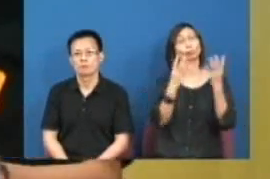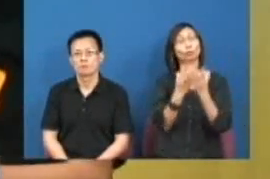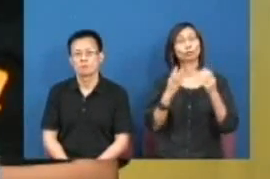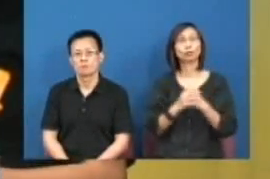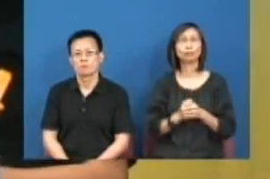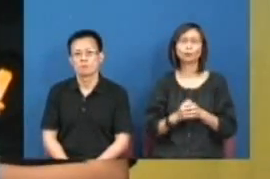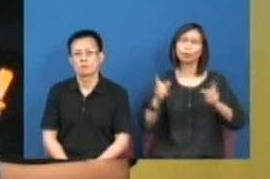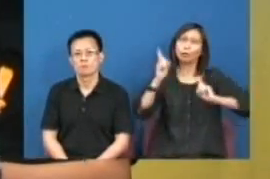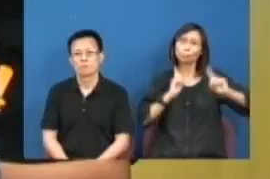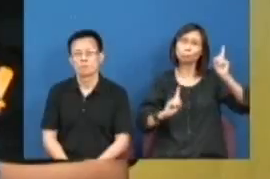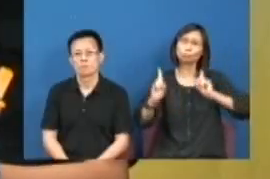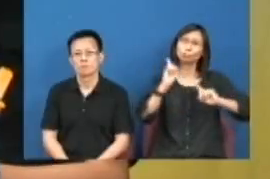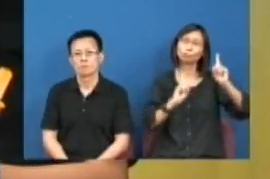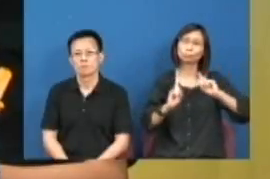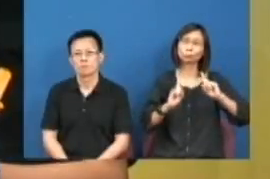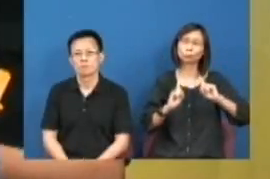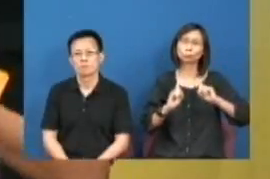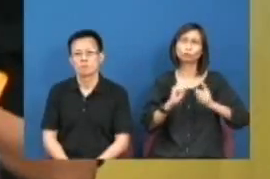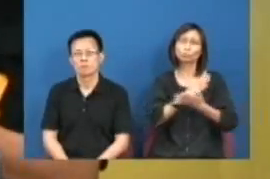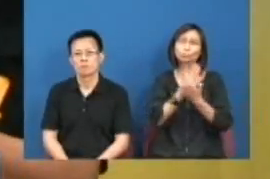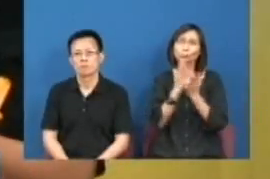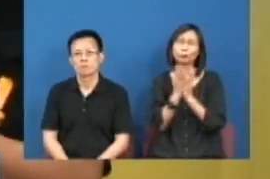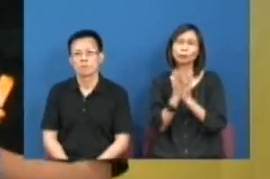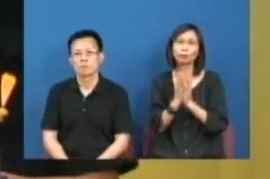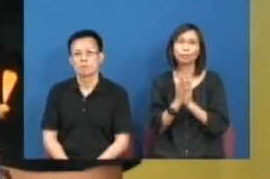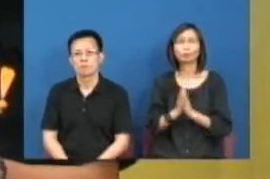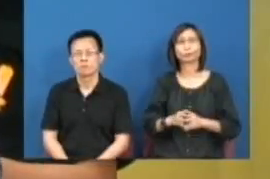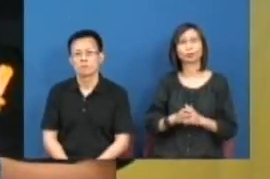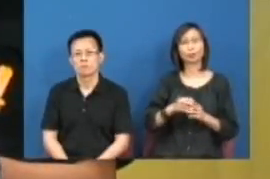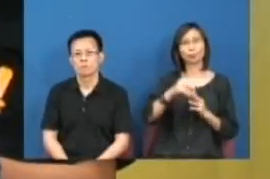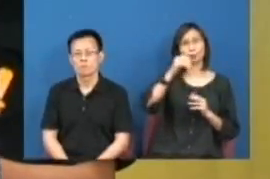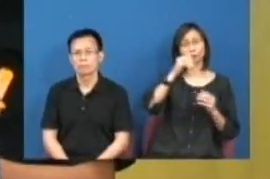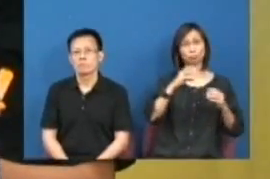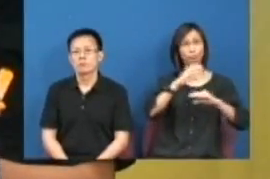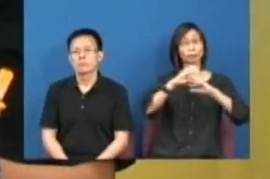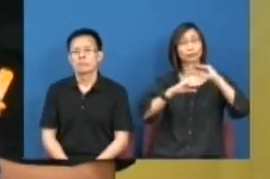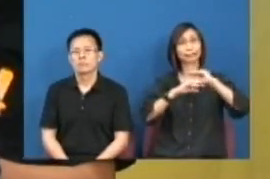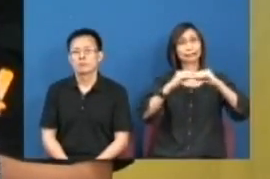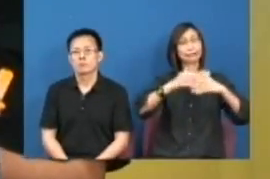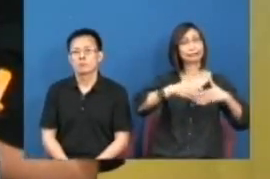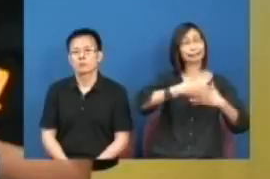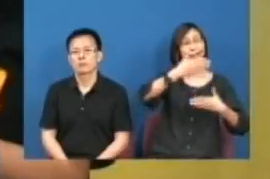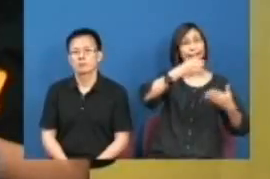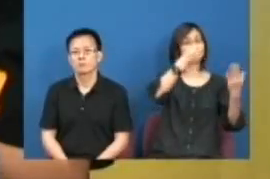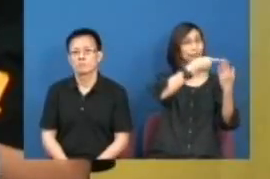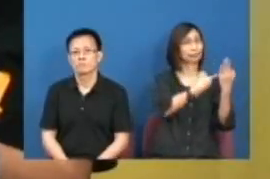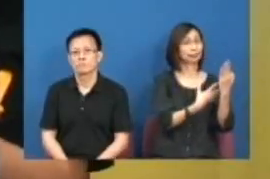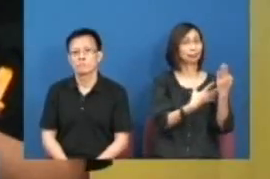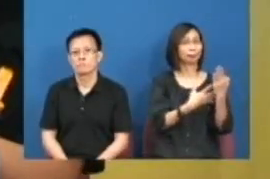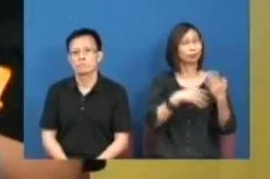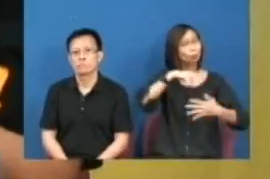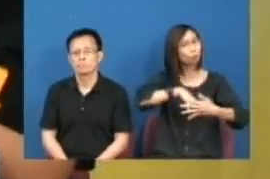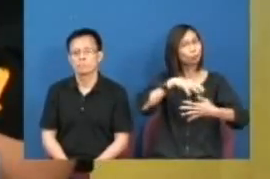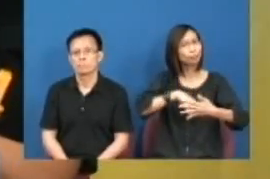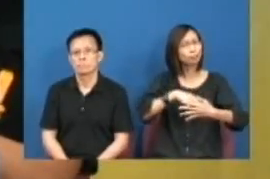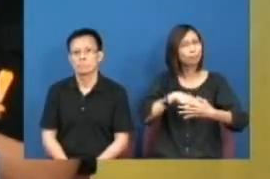間啊，或者佢喺成個建制體制裏邊，基本上只不過係一個反對嘅聲音，咁但係其